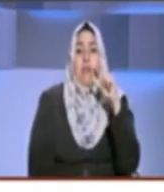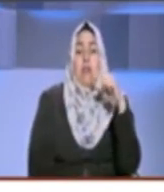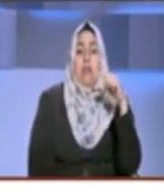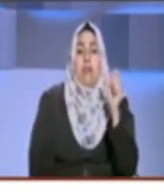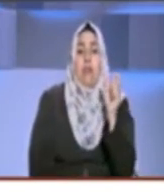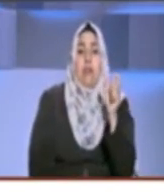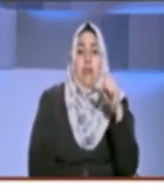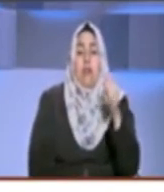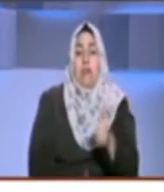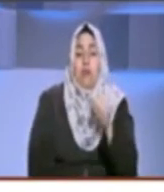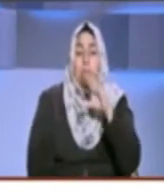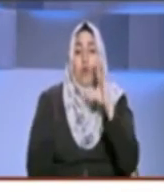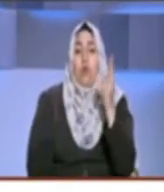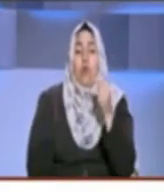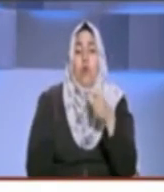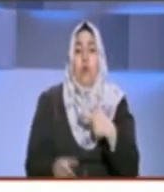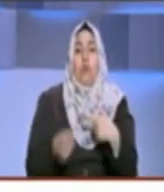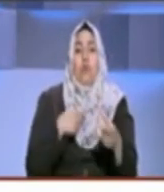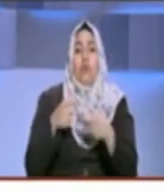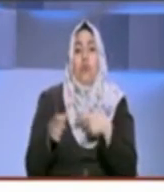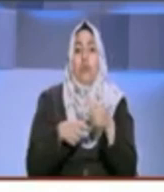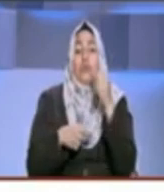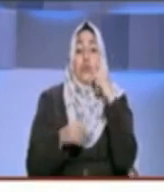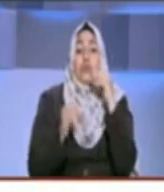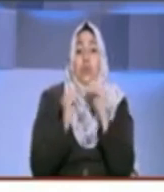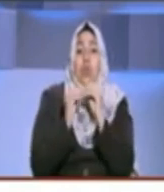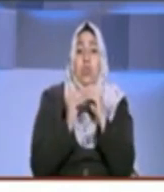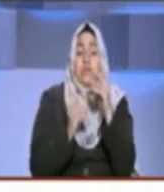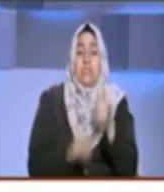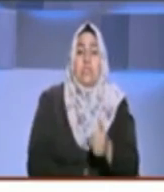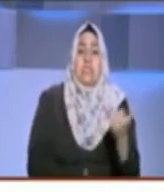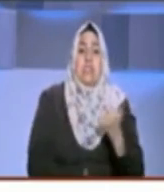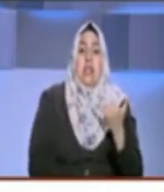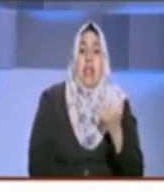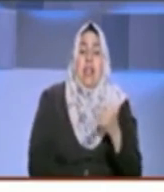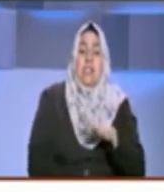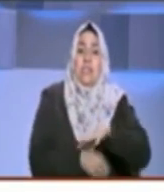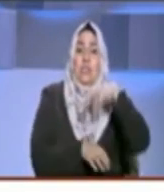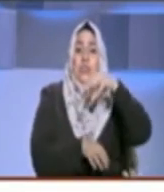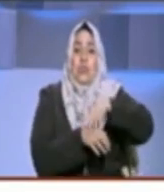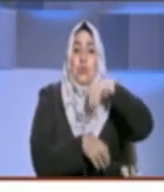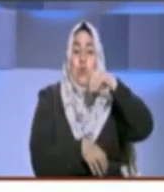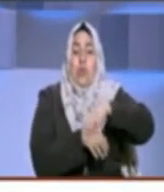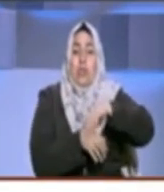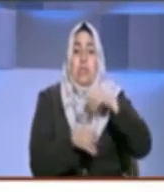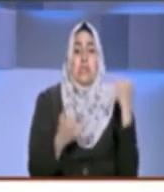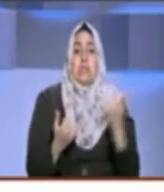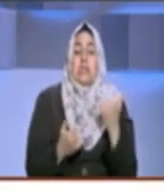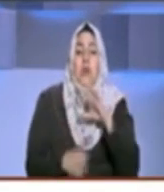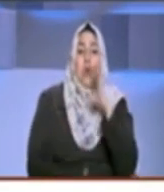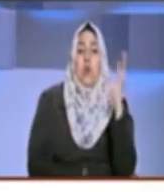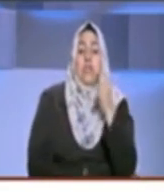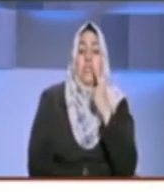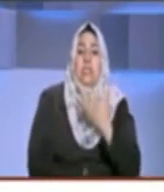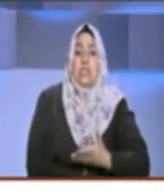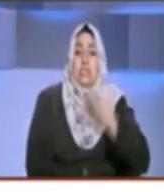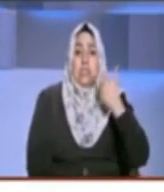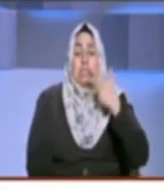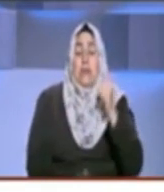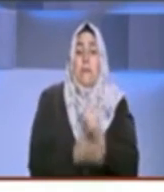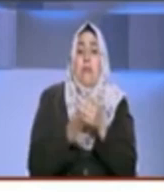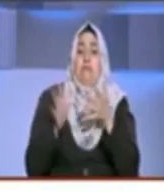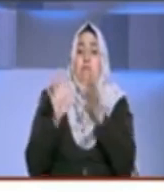دولة كلها الكترونية، التعايش كان فيها سهل. دولة زي السويد كان سهل ان هم يحطوا كل كبار السن واللي عندهم امراض في البيت ما ينزلوش